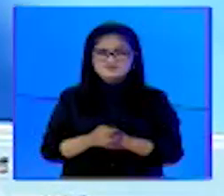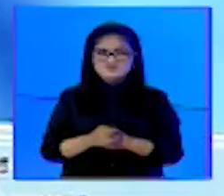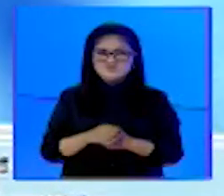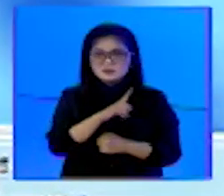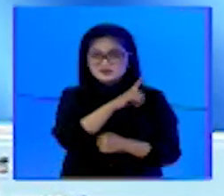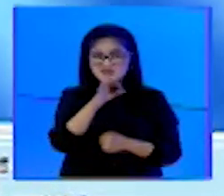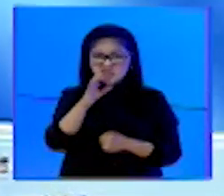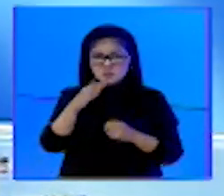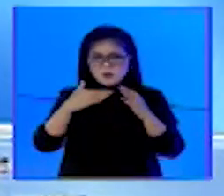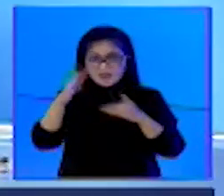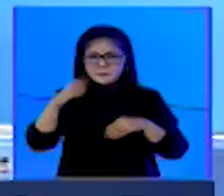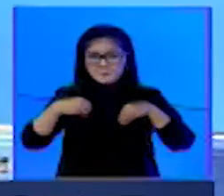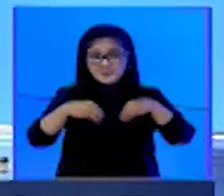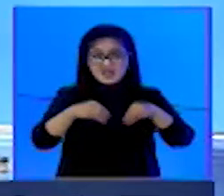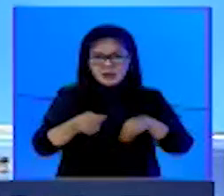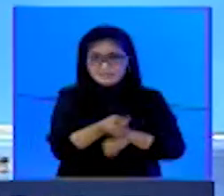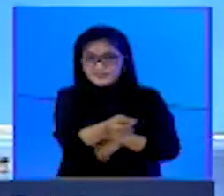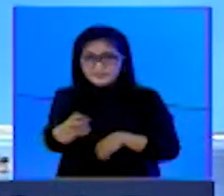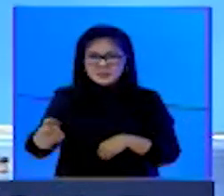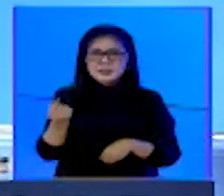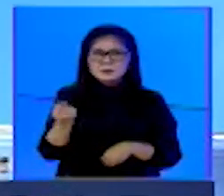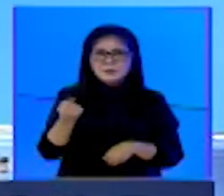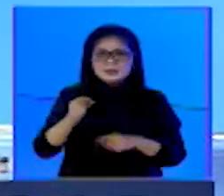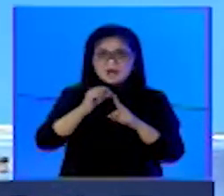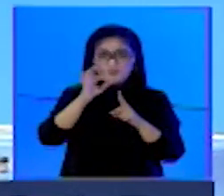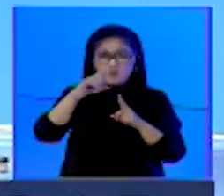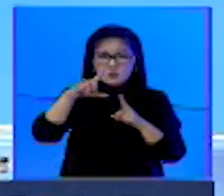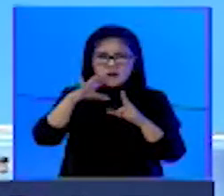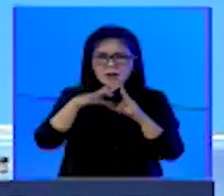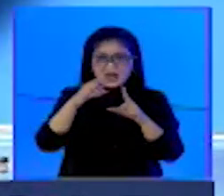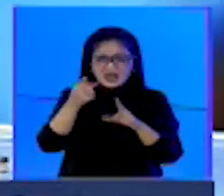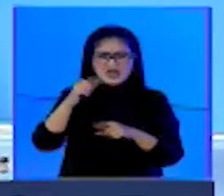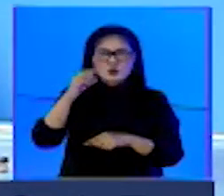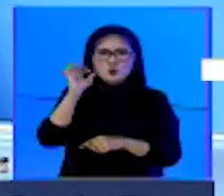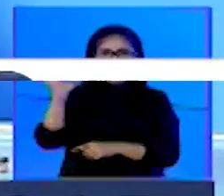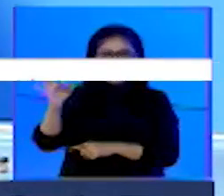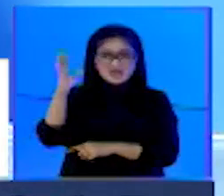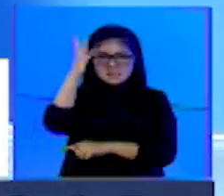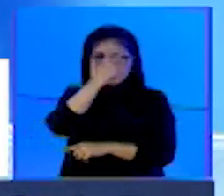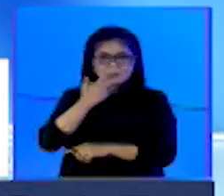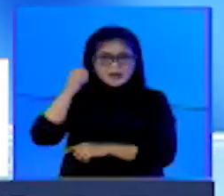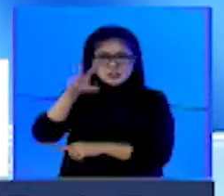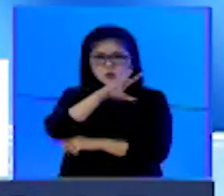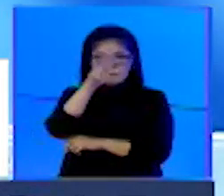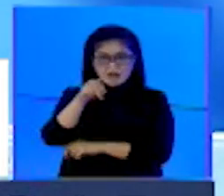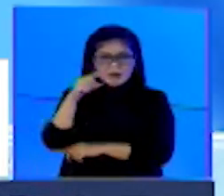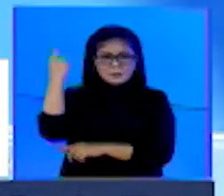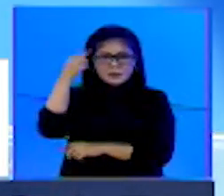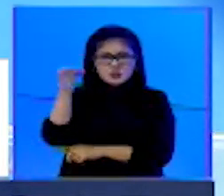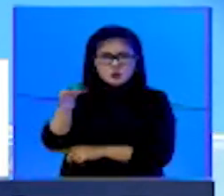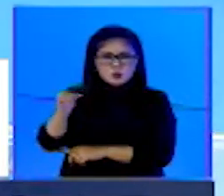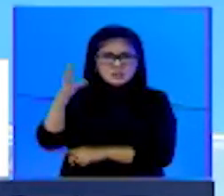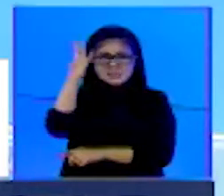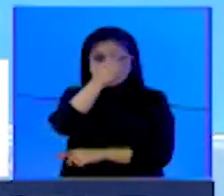Pemirsa, ratusan pedagang dan pembeli di Pasar Polar, Kota Cimahi, Jawa Barat menjalani swab test pada Kamis pagi. Pemkot Kota Cimahi berencana untuk menutup